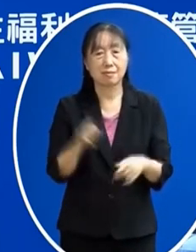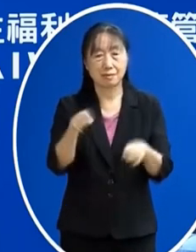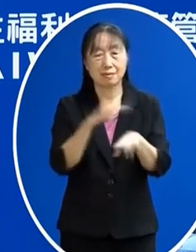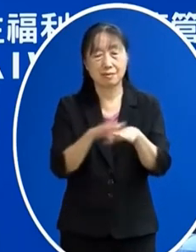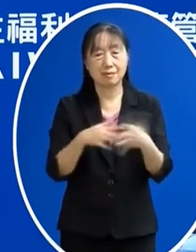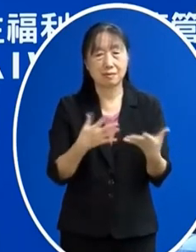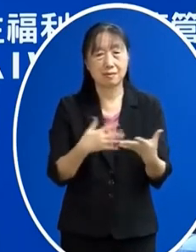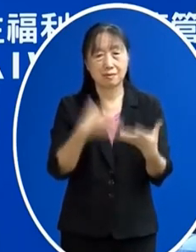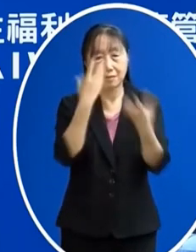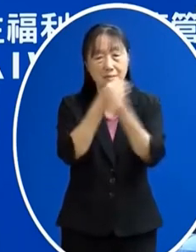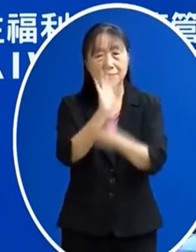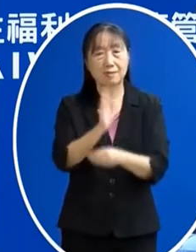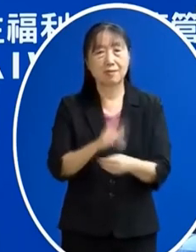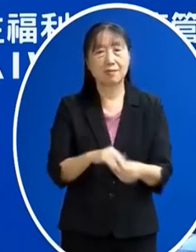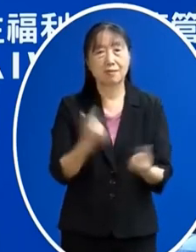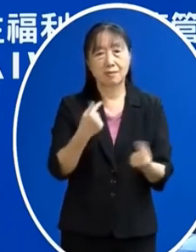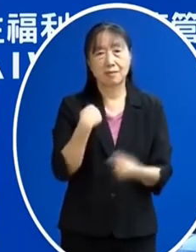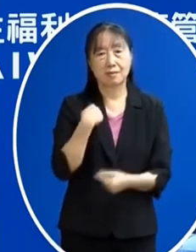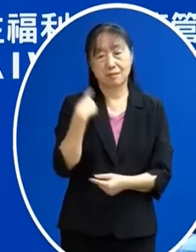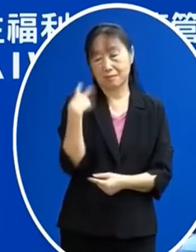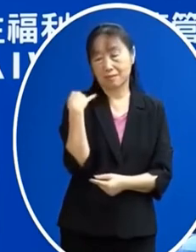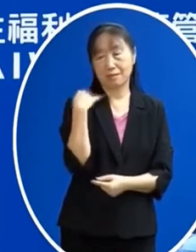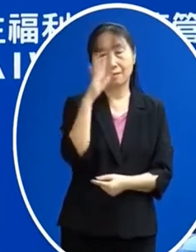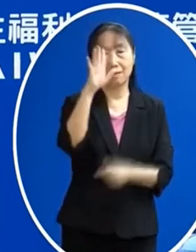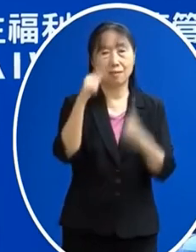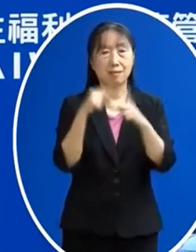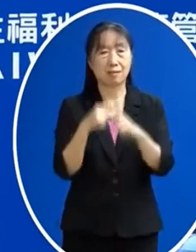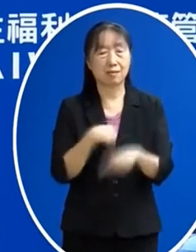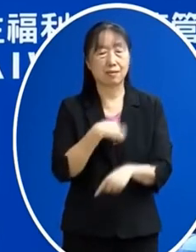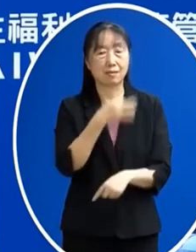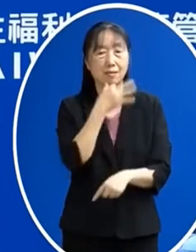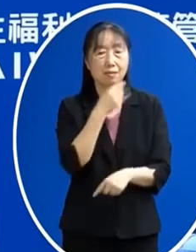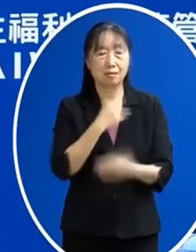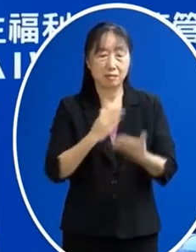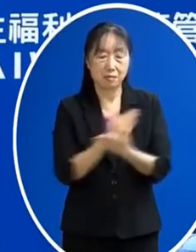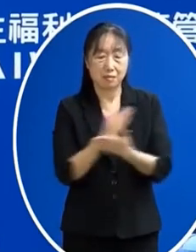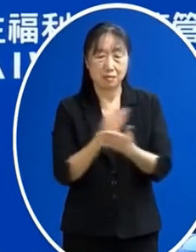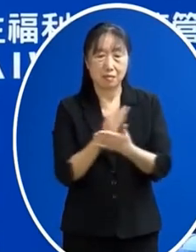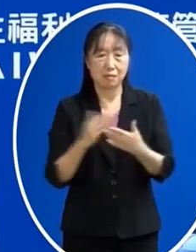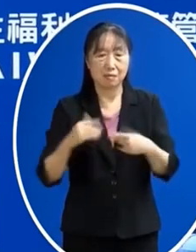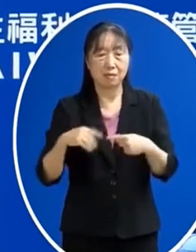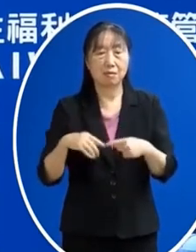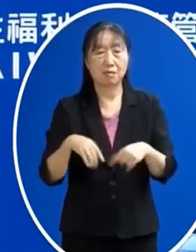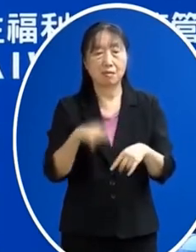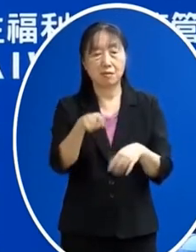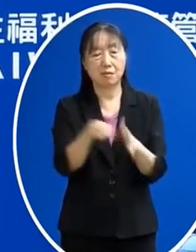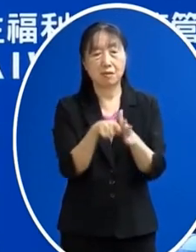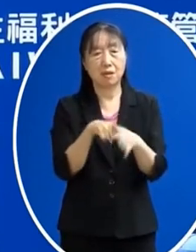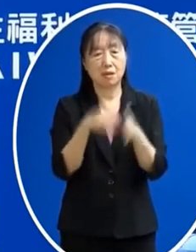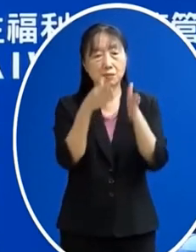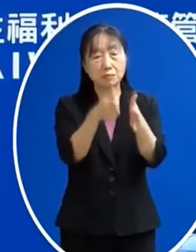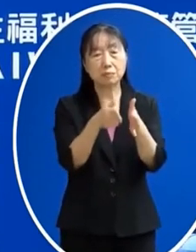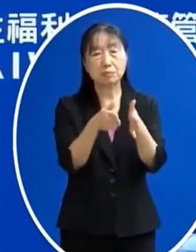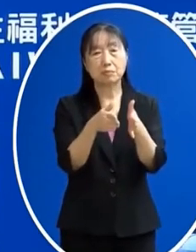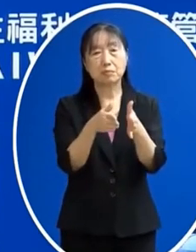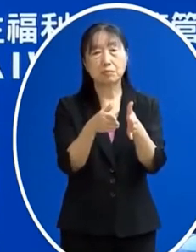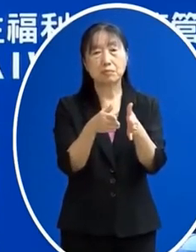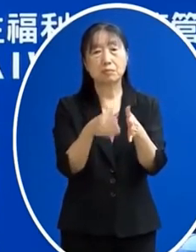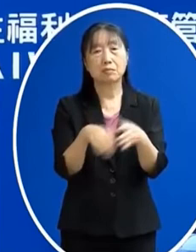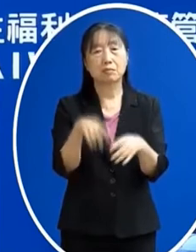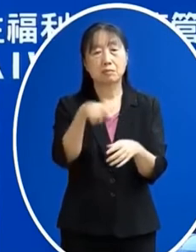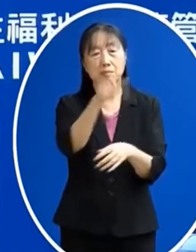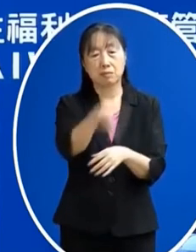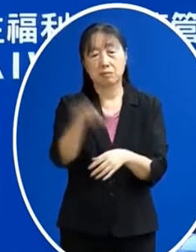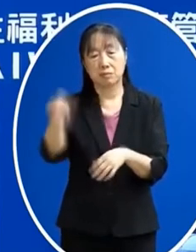害。像这几天大家在讲有一些相关在做评论的时候，其实我觉得对当事人都造成了一